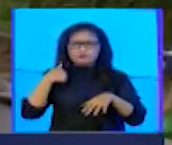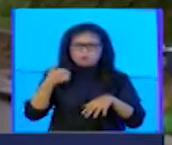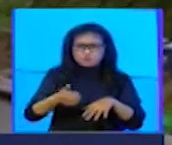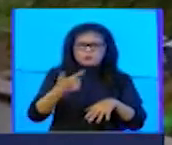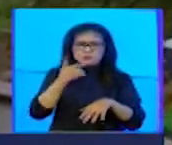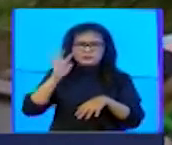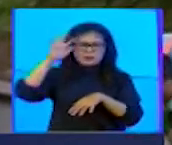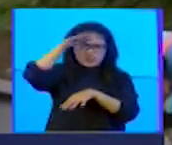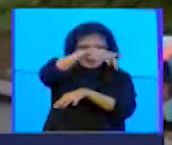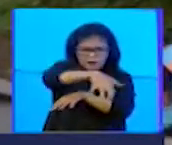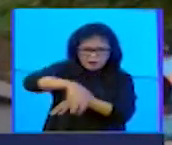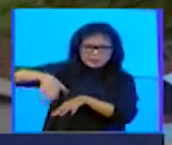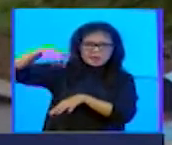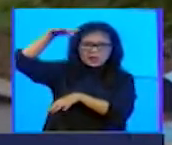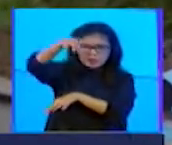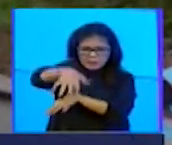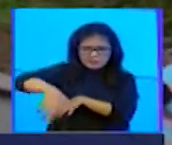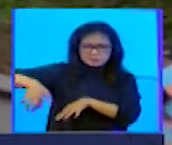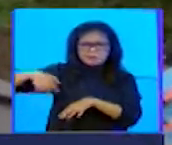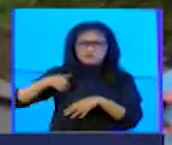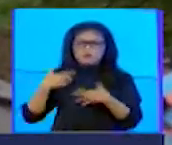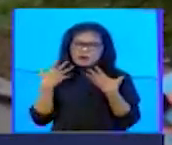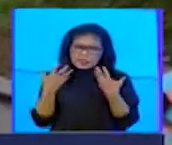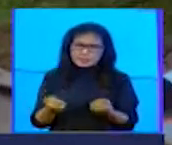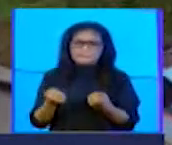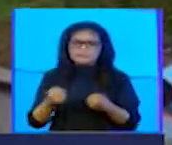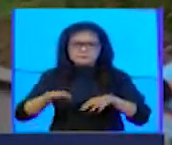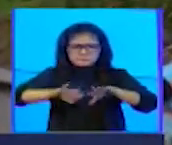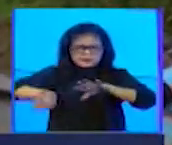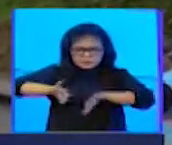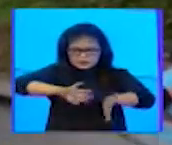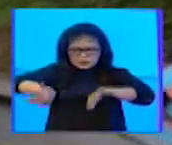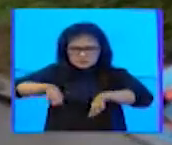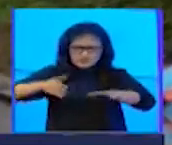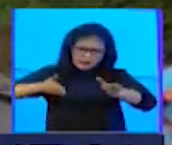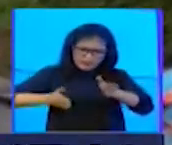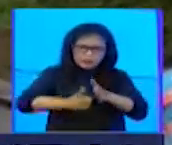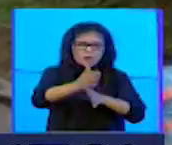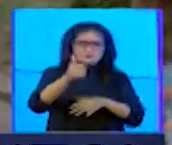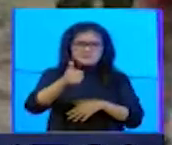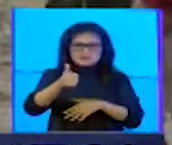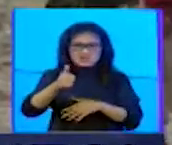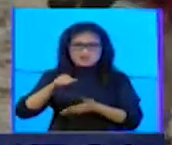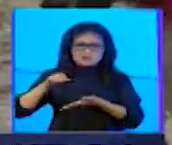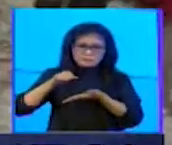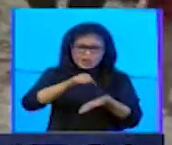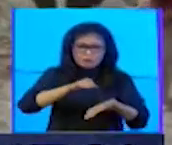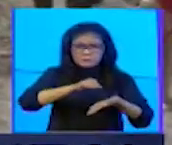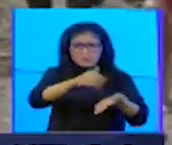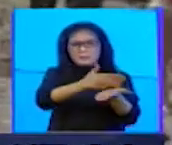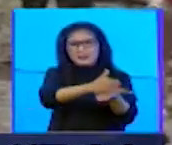mudah-mudahan secepatnya bisa tembus gitu mempermudah melancarkan harus semisterius yang logistik